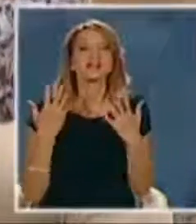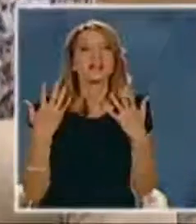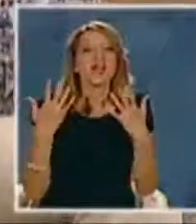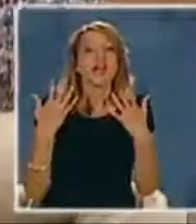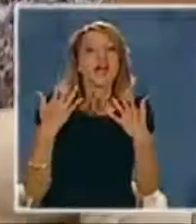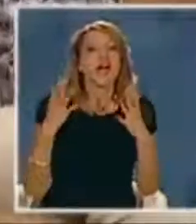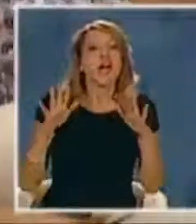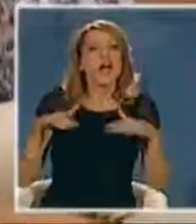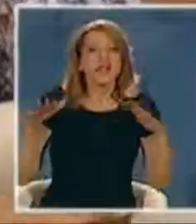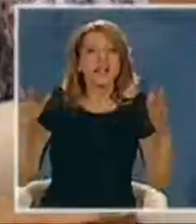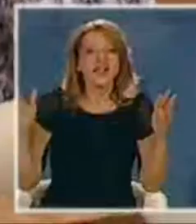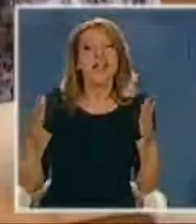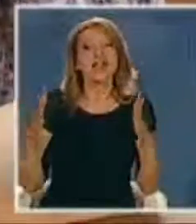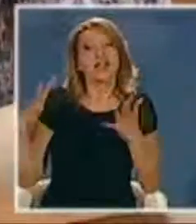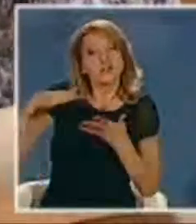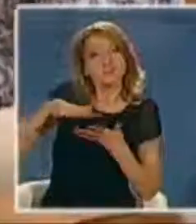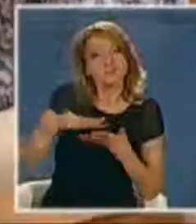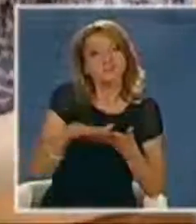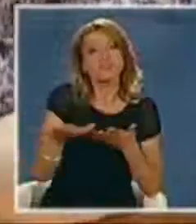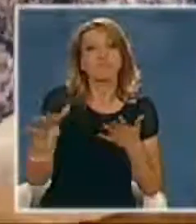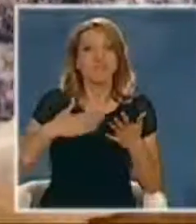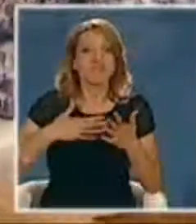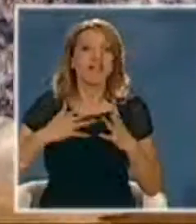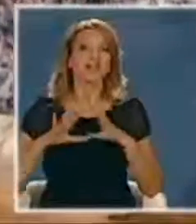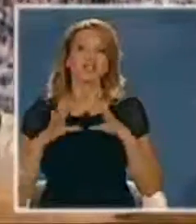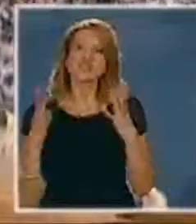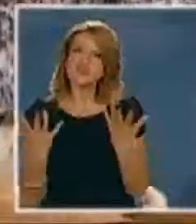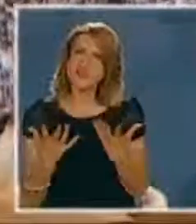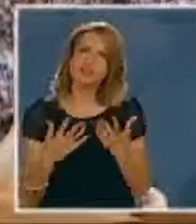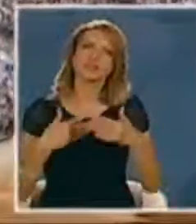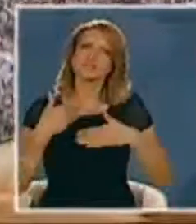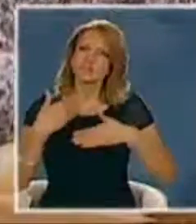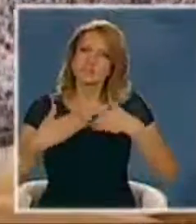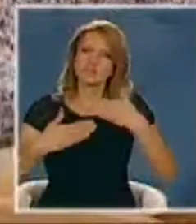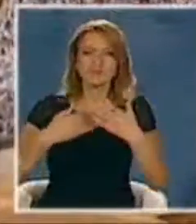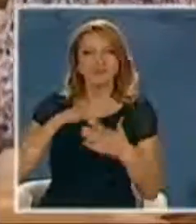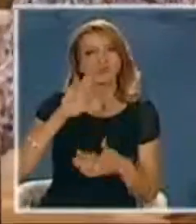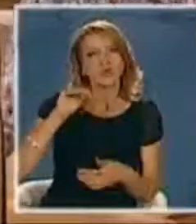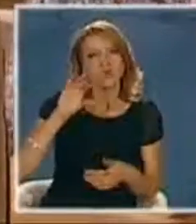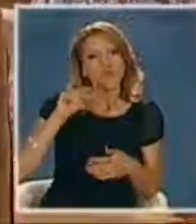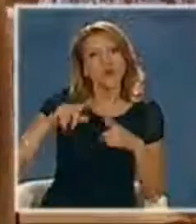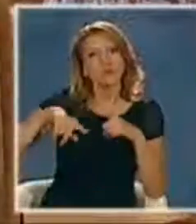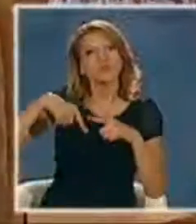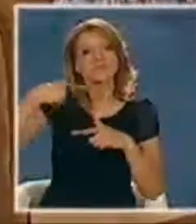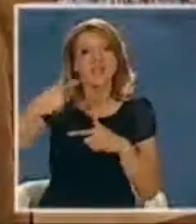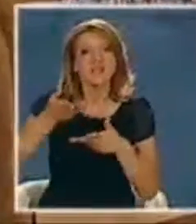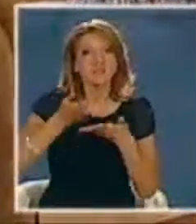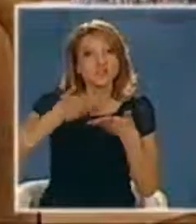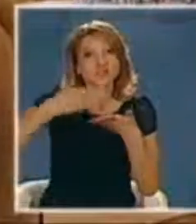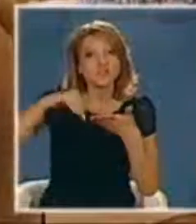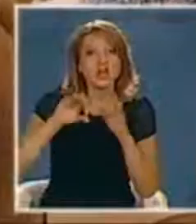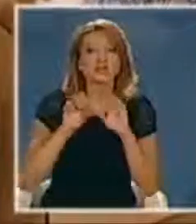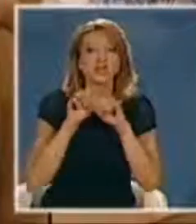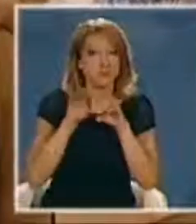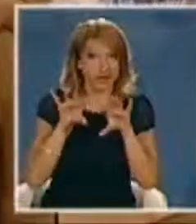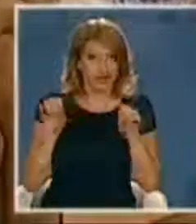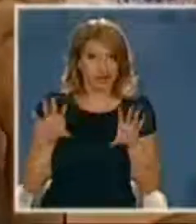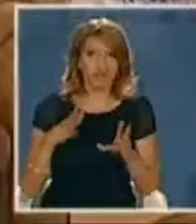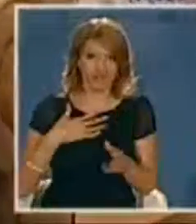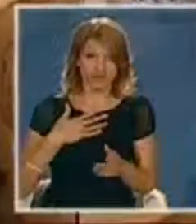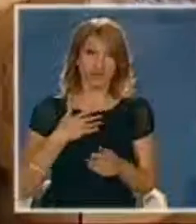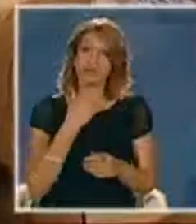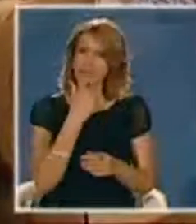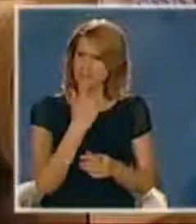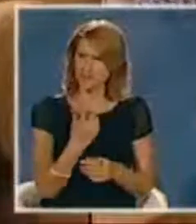в нашето материално общество и за още много други неща, ще говорим в следващата част на предаването. Сега искам да те попитам в контекста